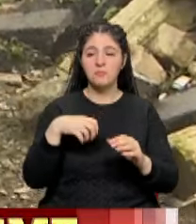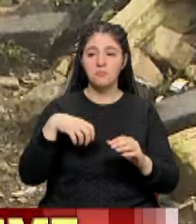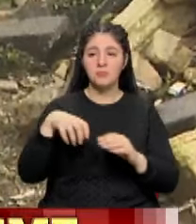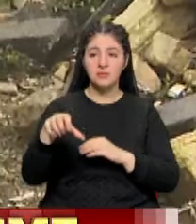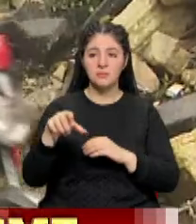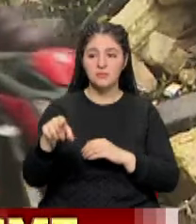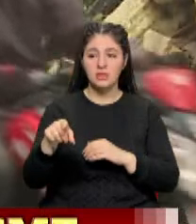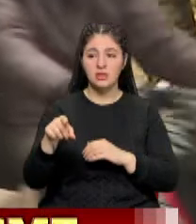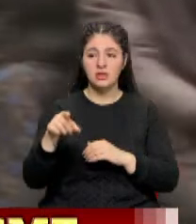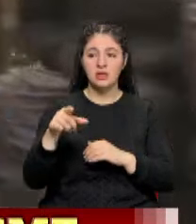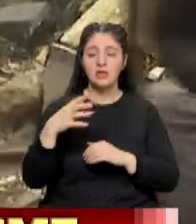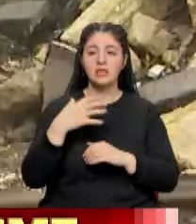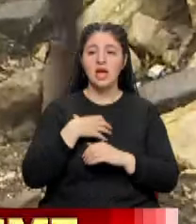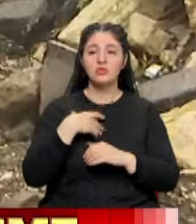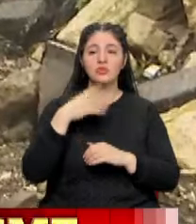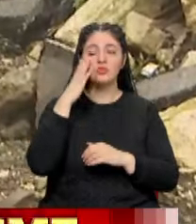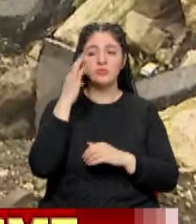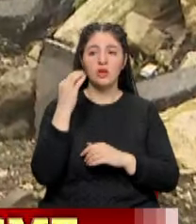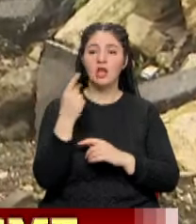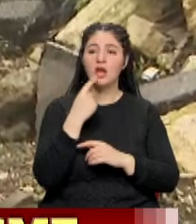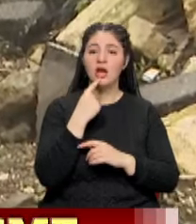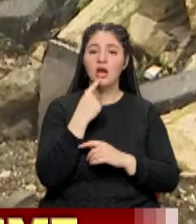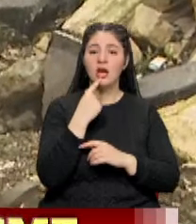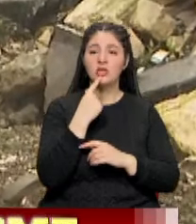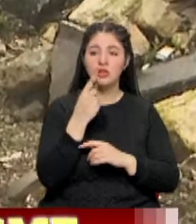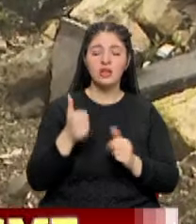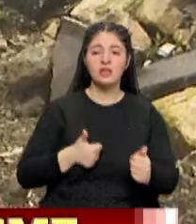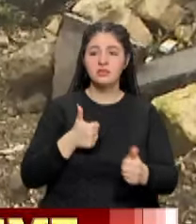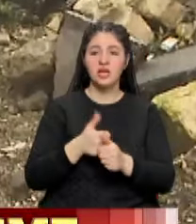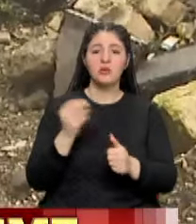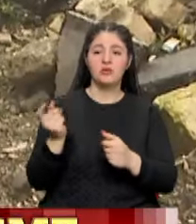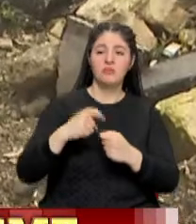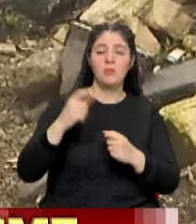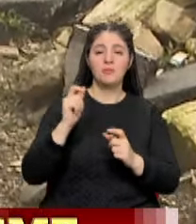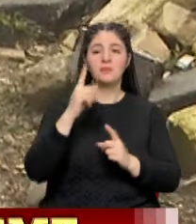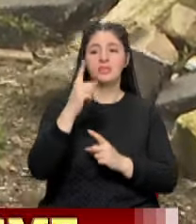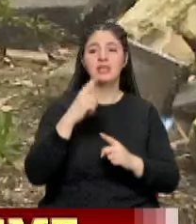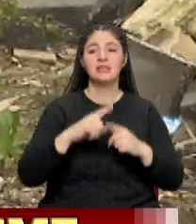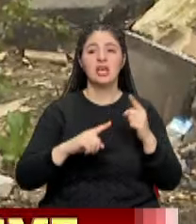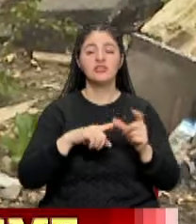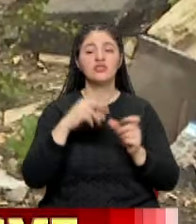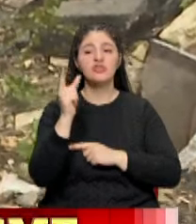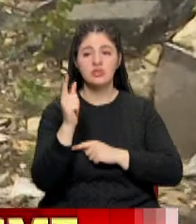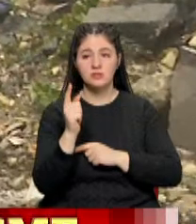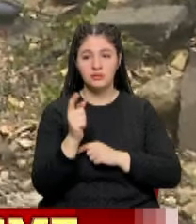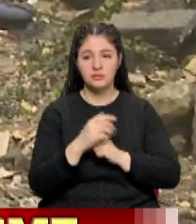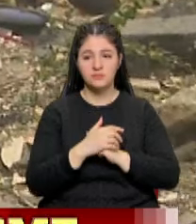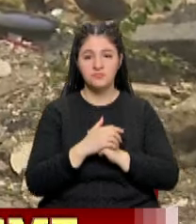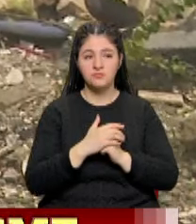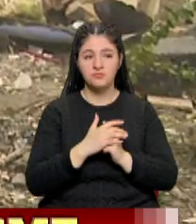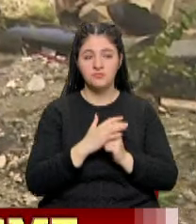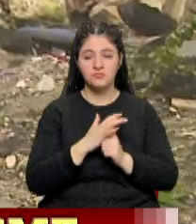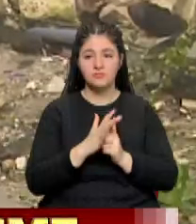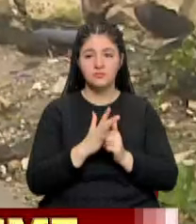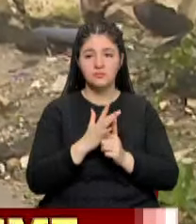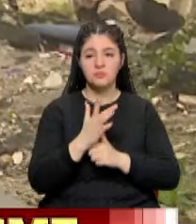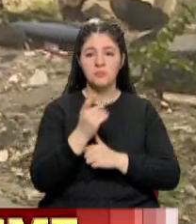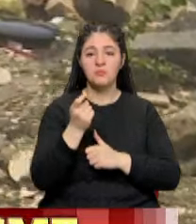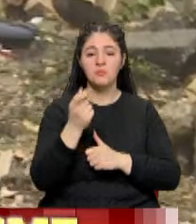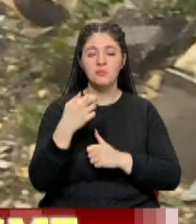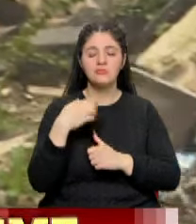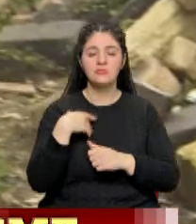kendisine uzman olarak atadığında, danışman olarak atadığında bir siyasetçi prim